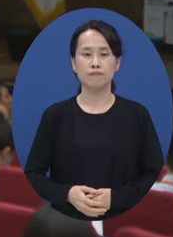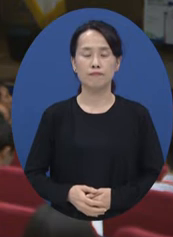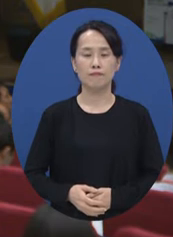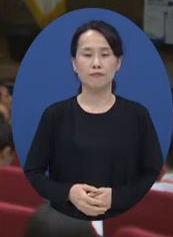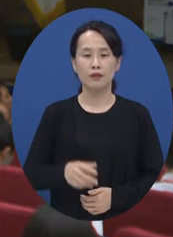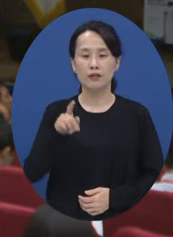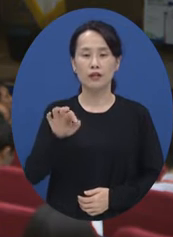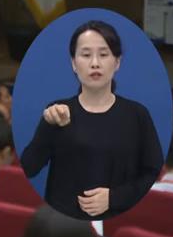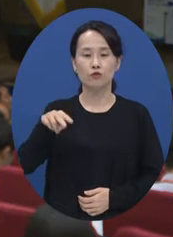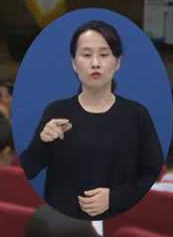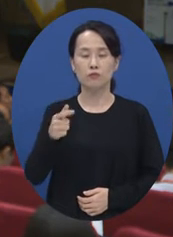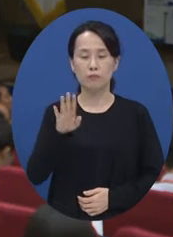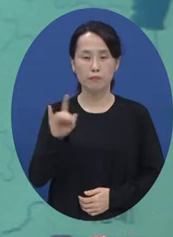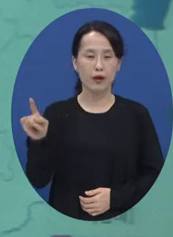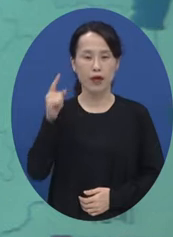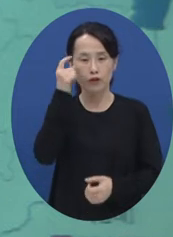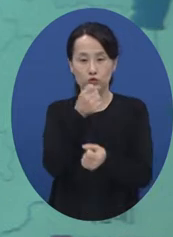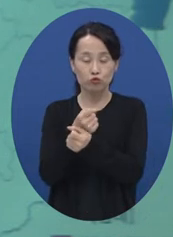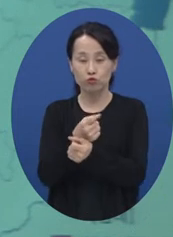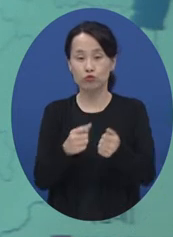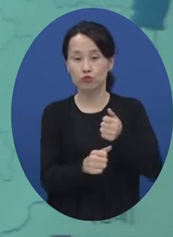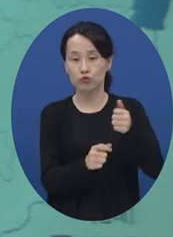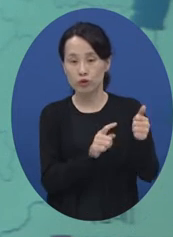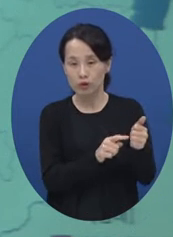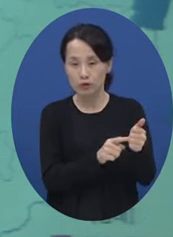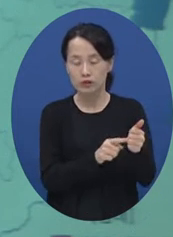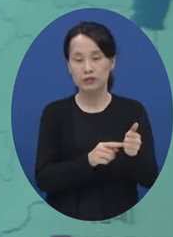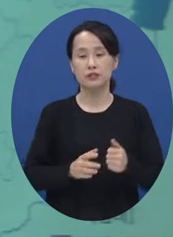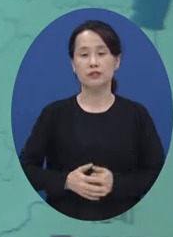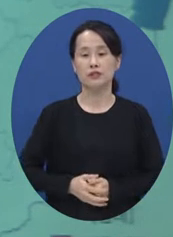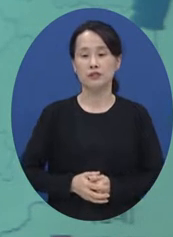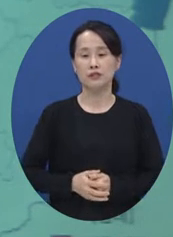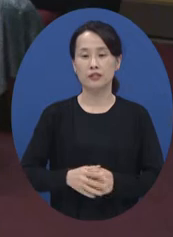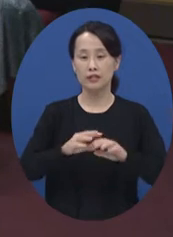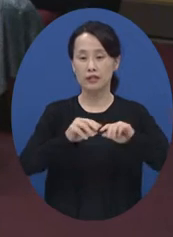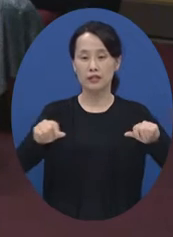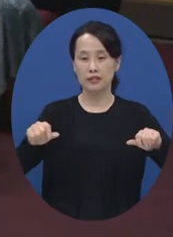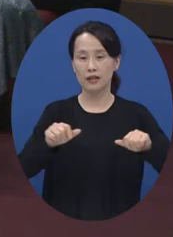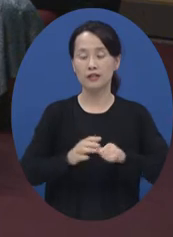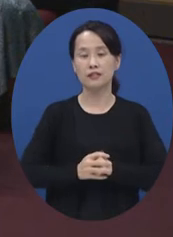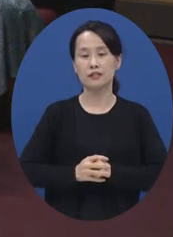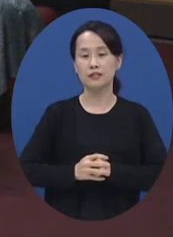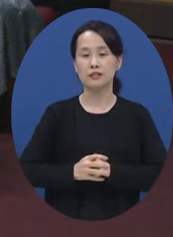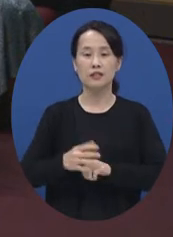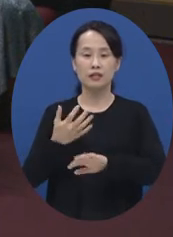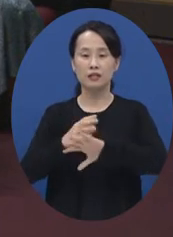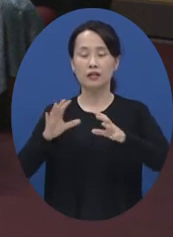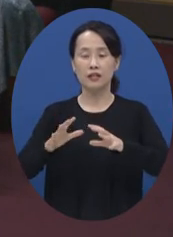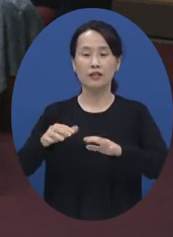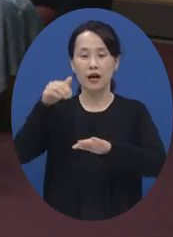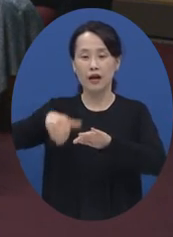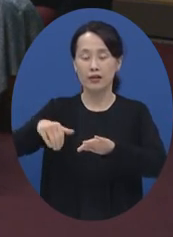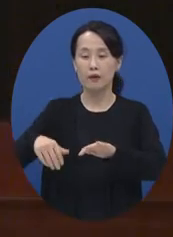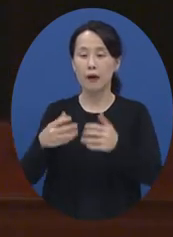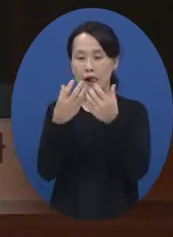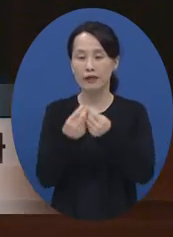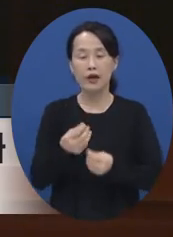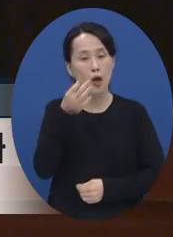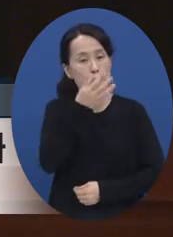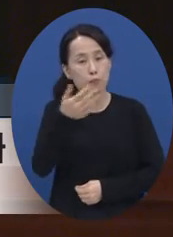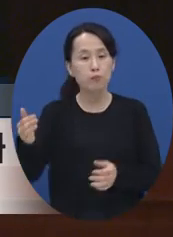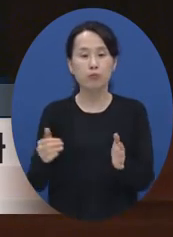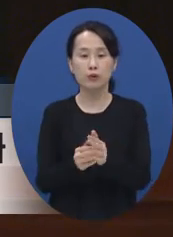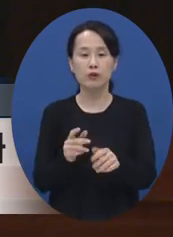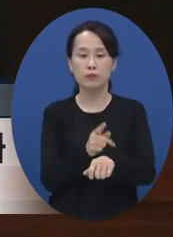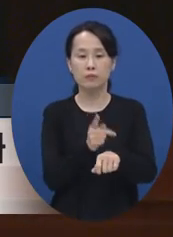장윤 배경 경구 원산인 연구위원 에는 반한 공역 소요 그의 국가 주도로 개발한 해외 사례를 소개했습니다 필리핀도 개발을 그